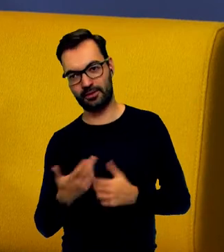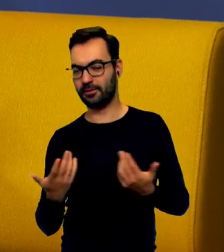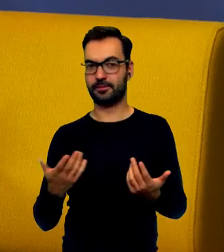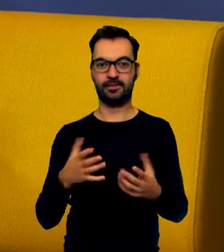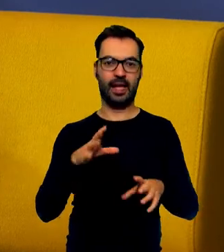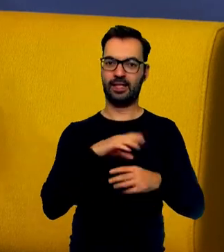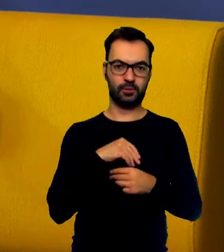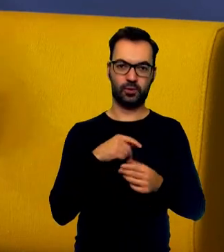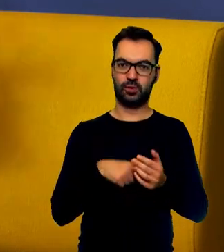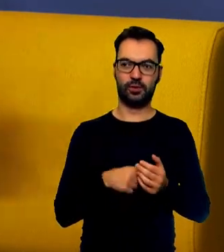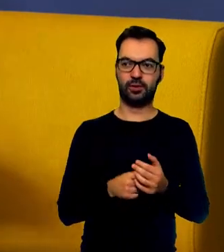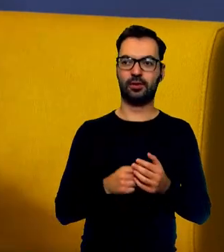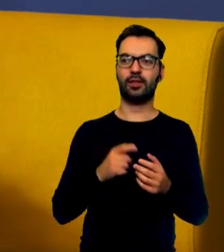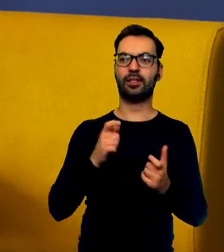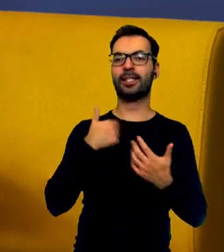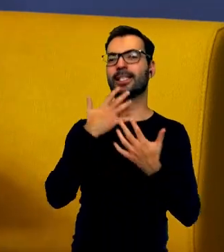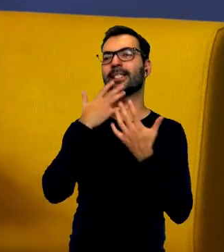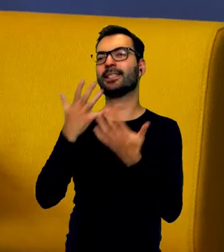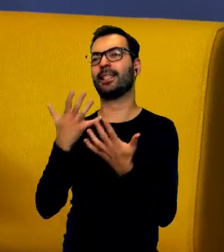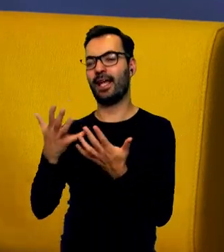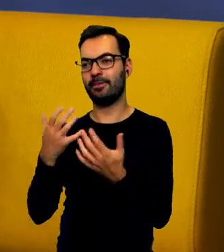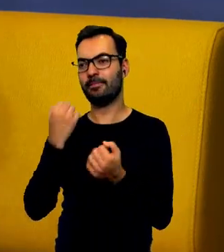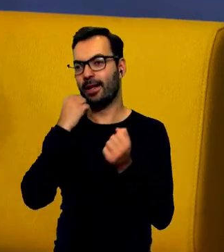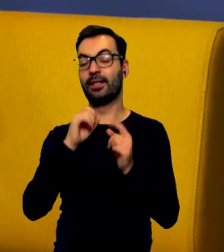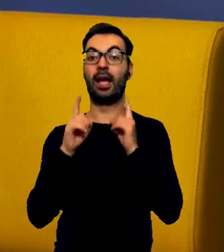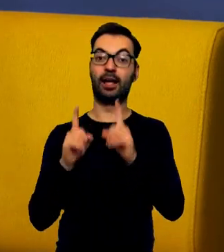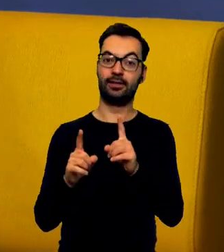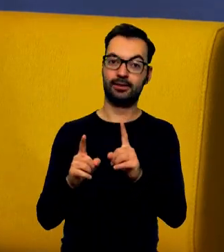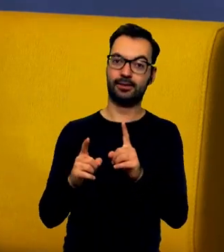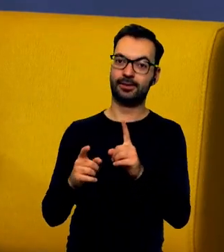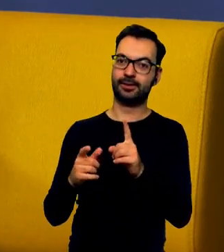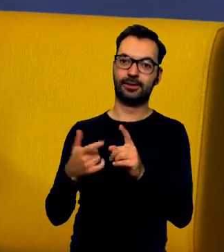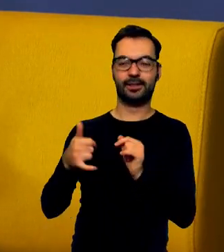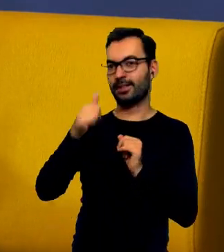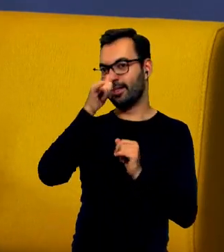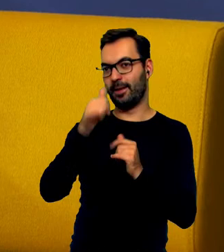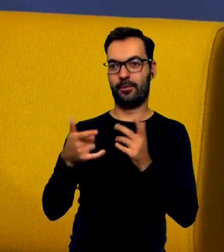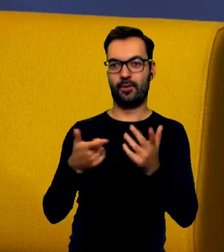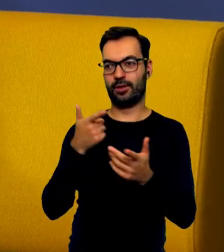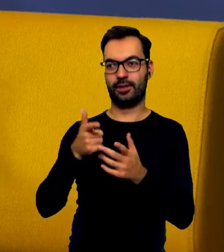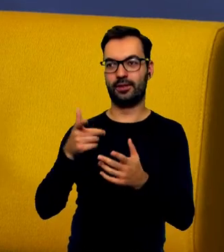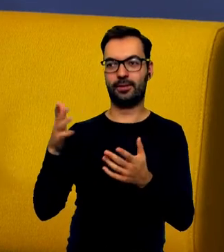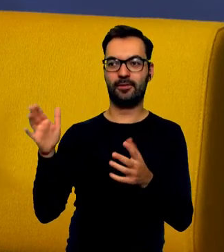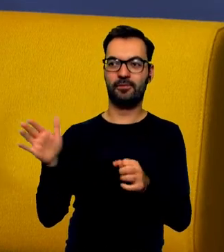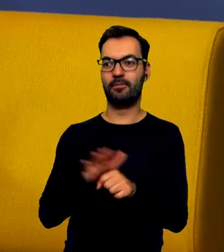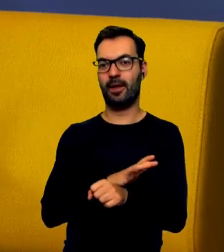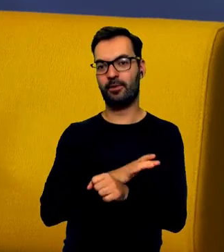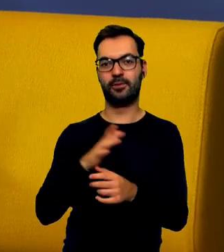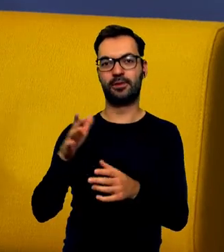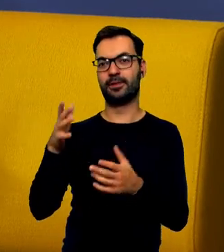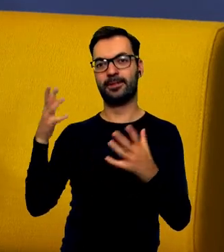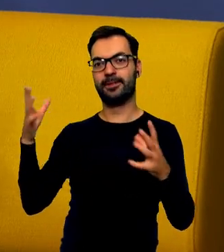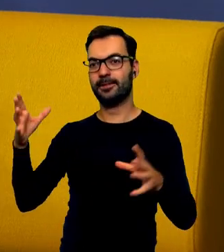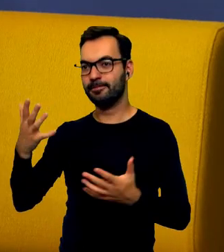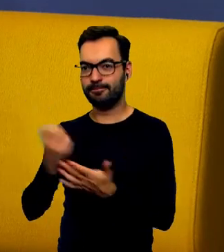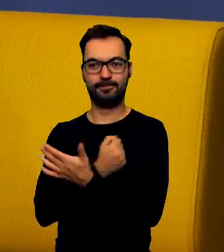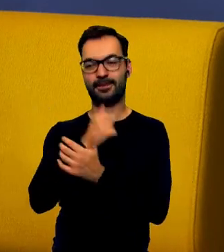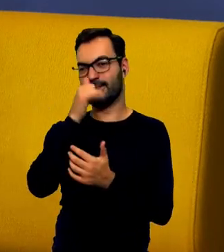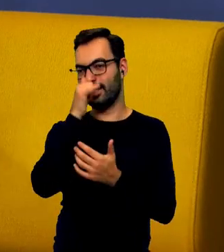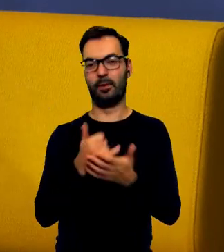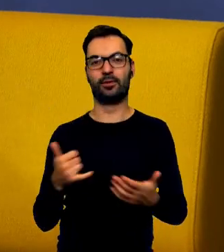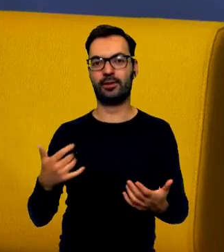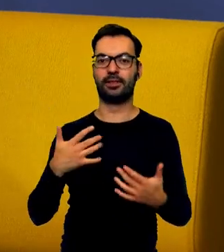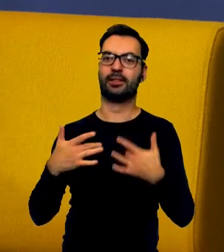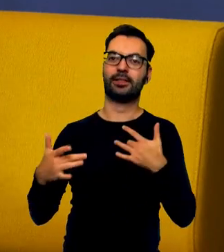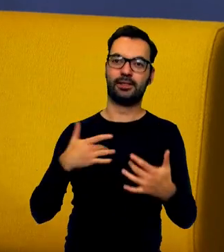na przykład, czegoś pragnę bardzo, ale z drugiej strony nie mogę na przykład tego w pełni mieć, no